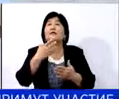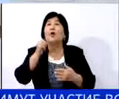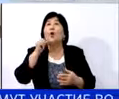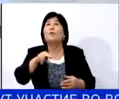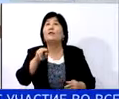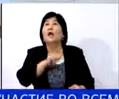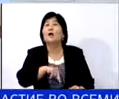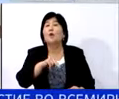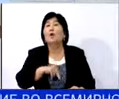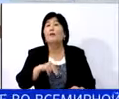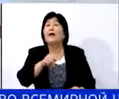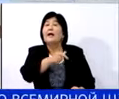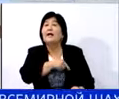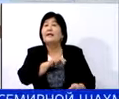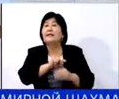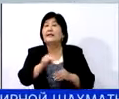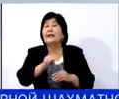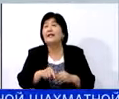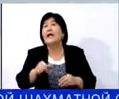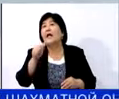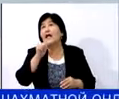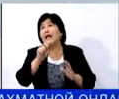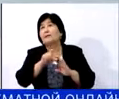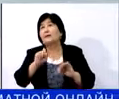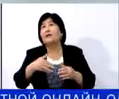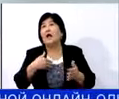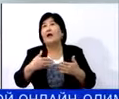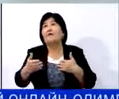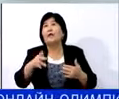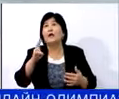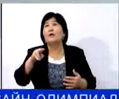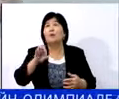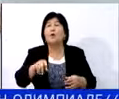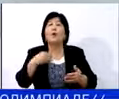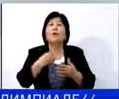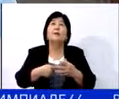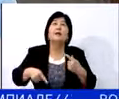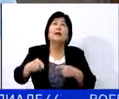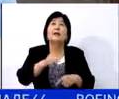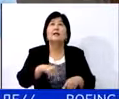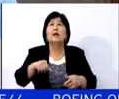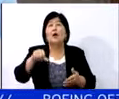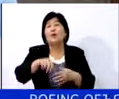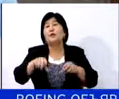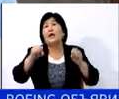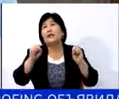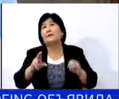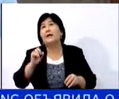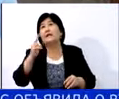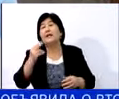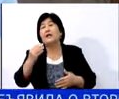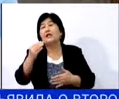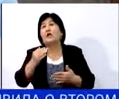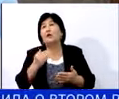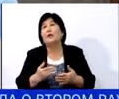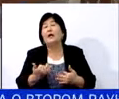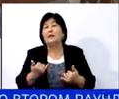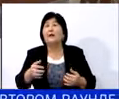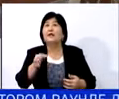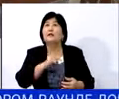работы. Тренеры и эксперты рассказывают о путях взаимодействия НПО и бизнеса, участии в специальных социальных программах,